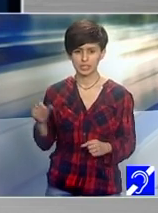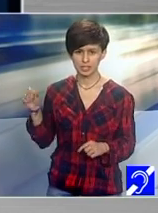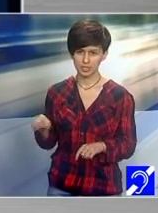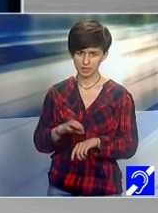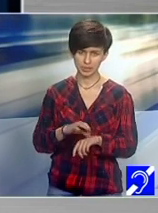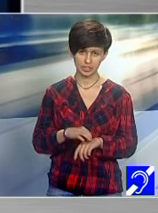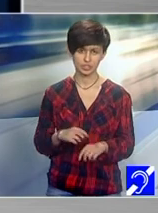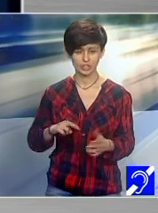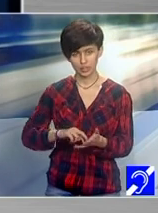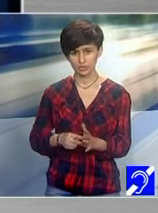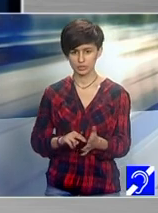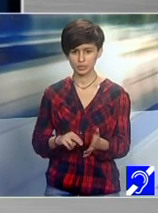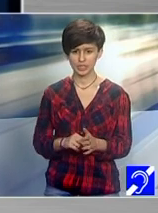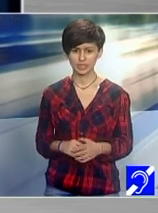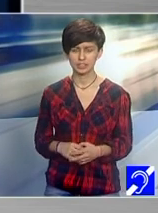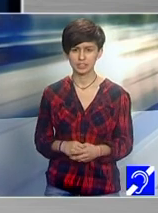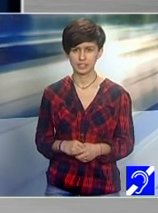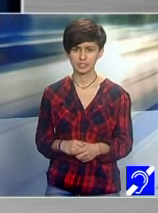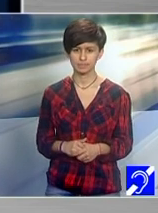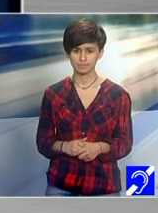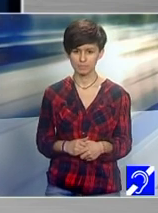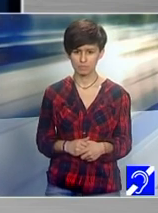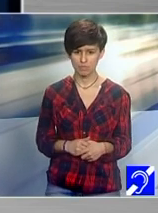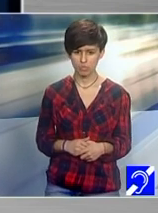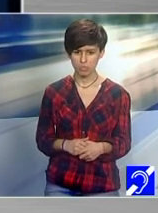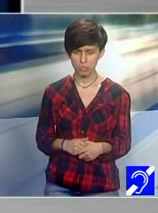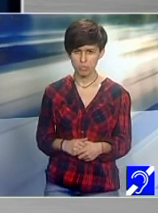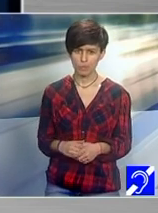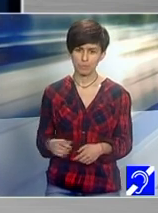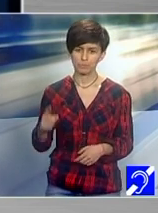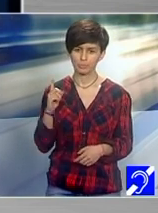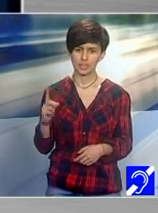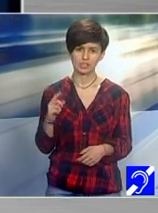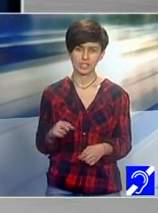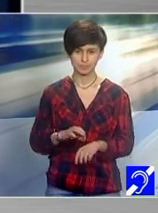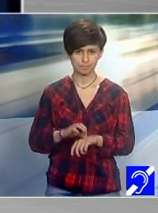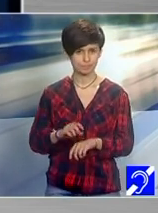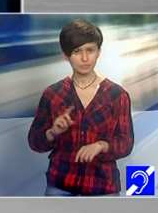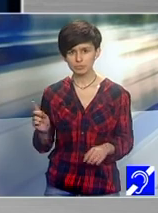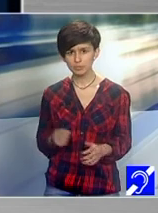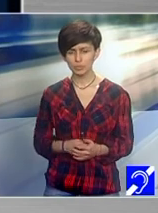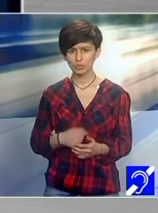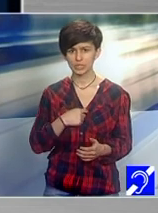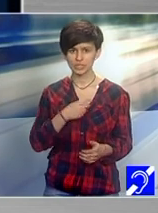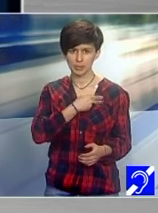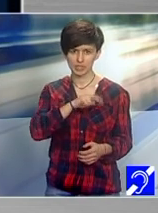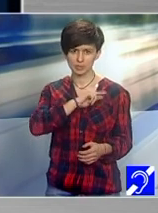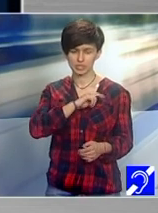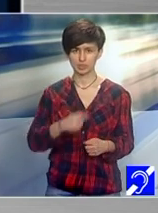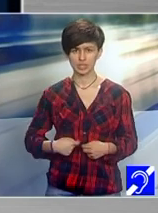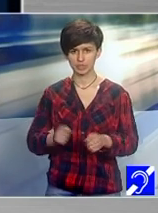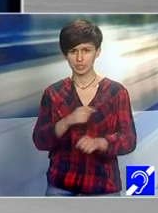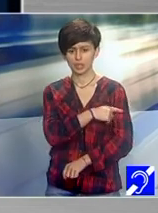medicul nu întotdeauna poate purta o responsabilitate pentru toată instituția, pentru tot spitalul, pentru circuitele din spital. Deci nu